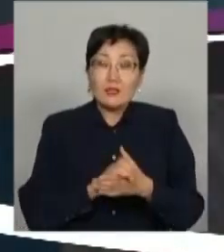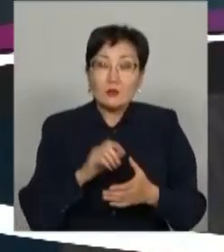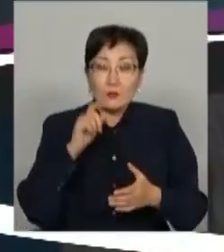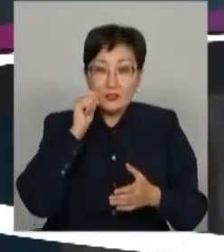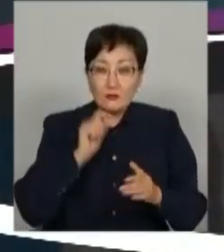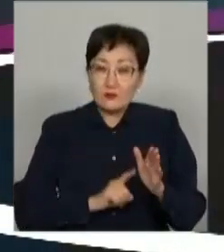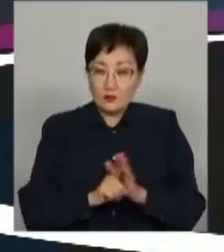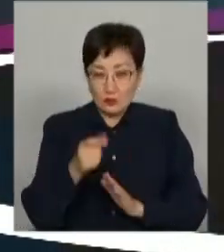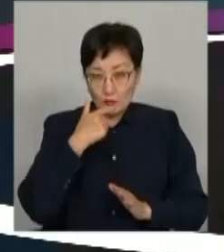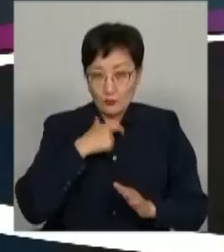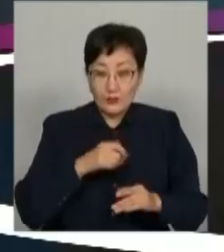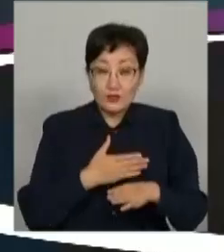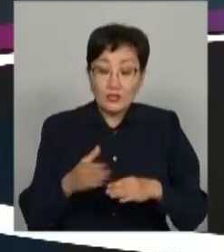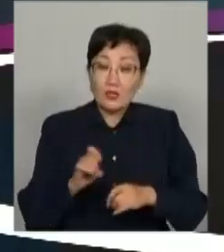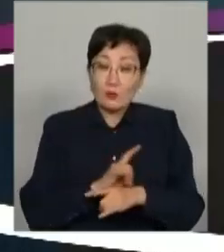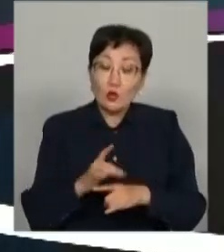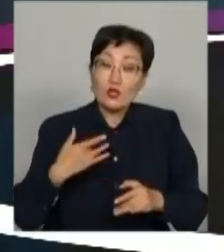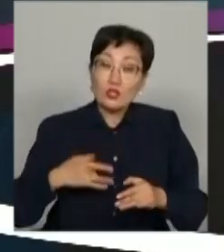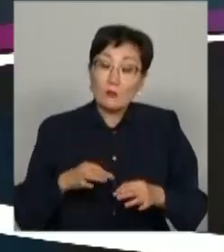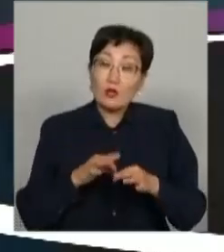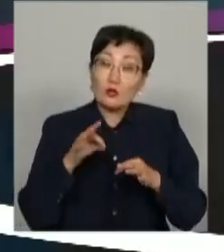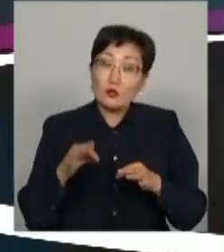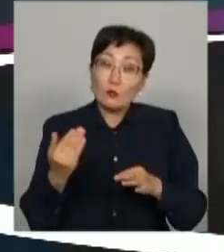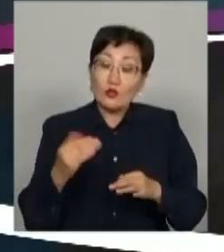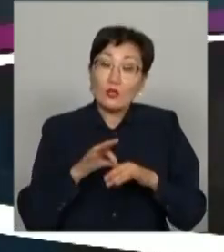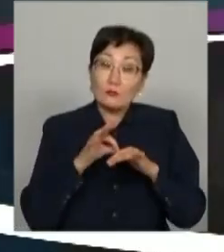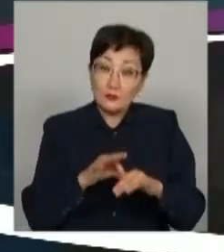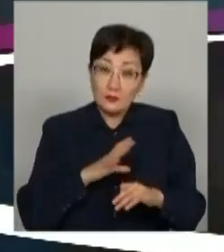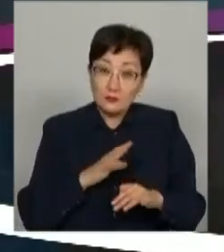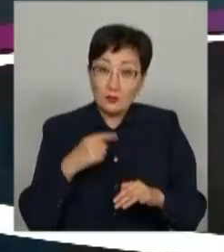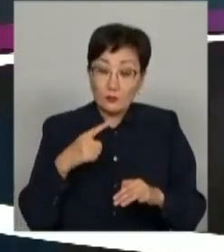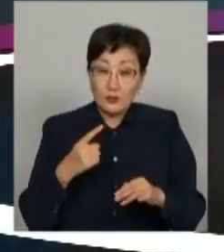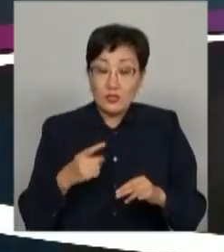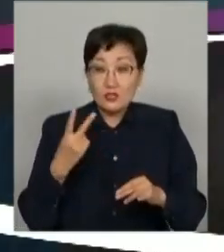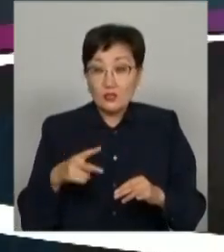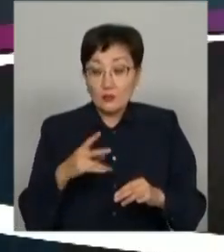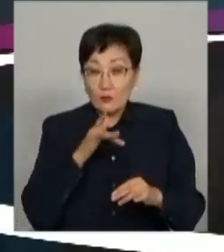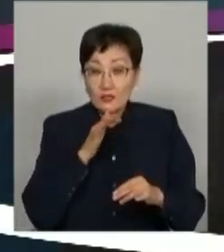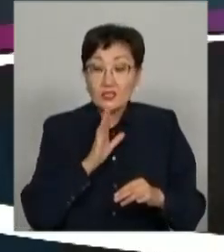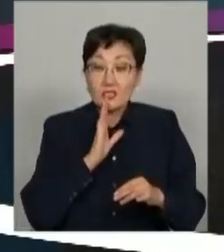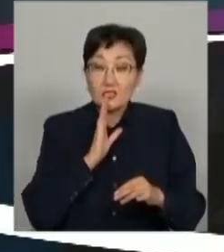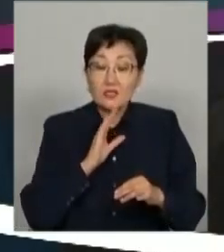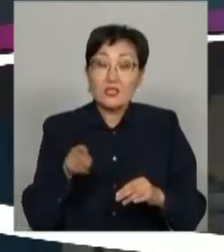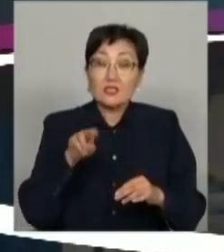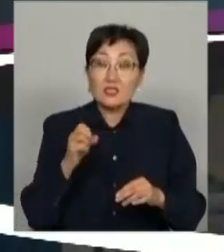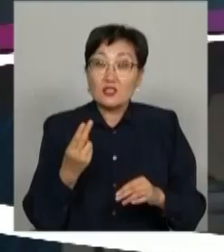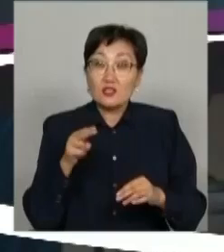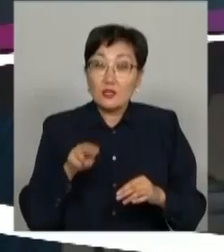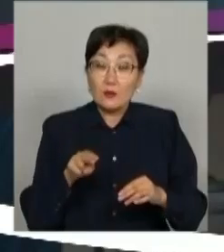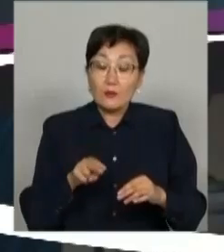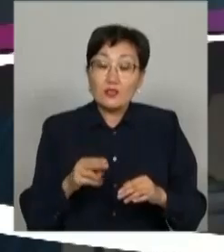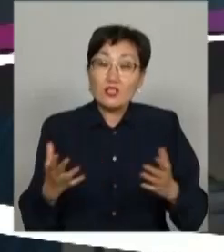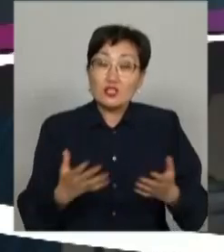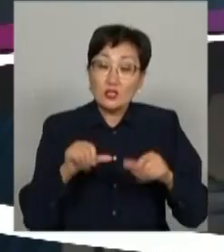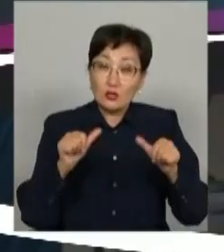баста сыпайы көрініп, кейін алдап Жамбыл облысына алып кеткен. Айта кетсек, 22 жастағы Мақпалға церебралды сал